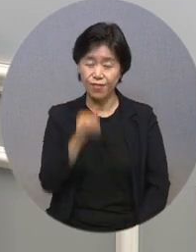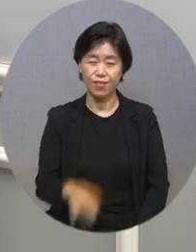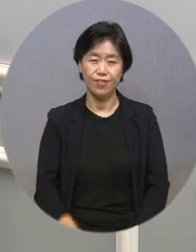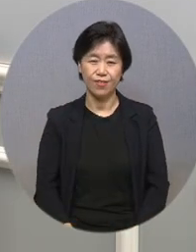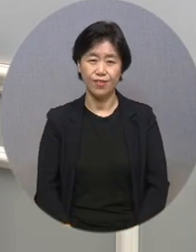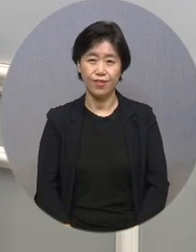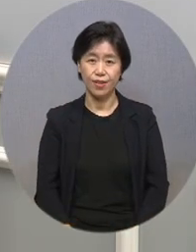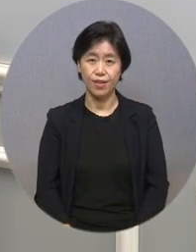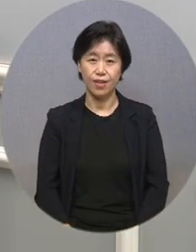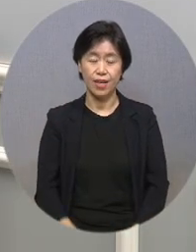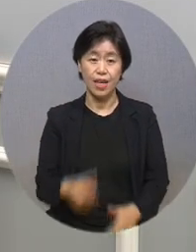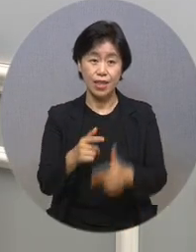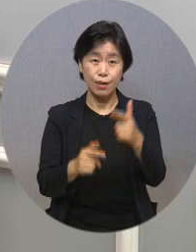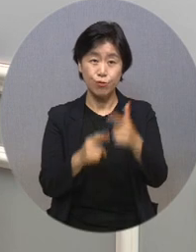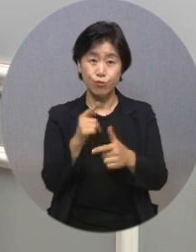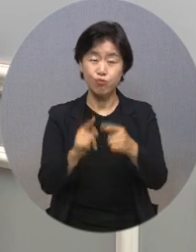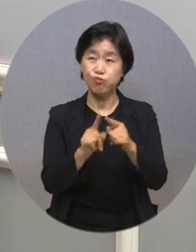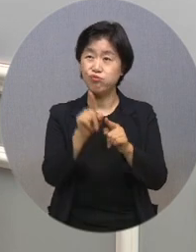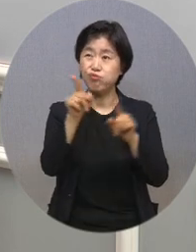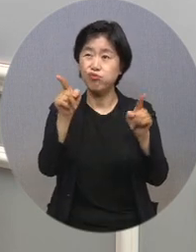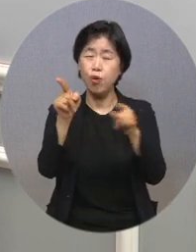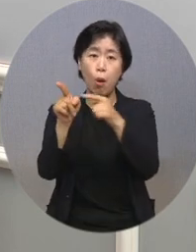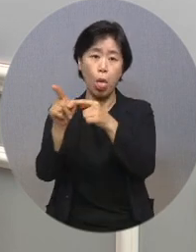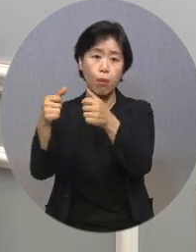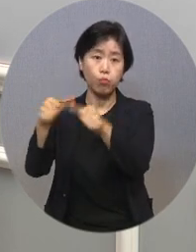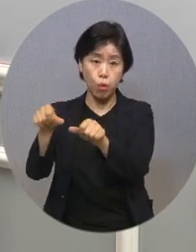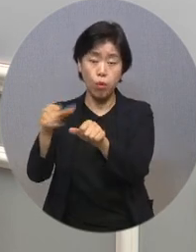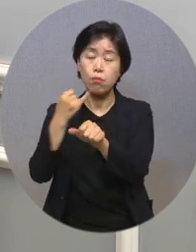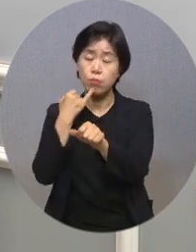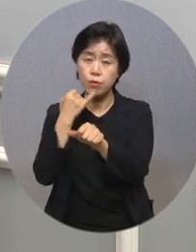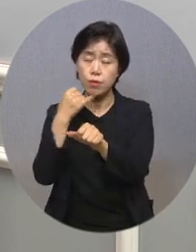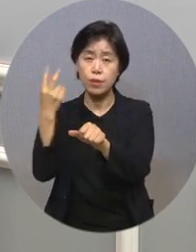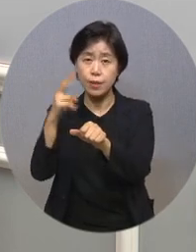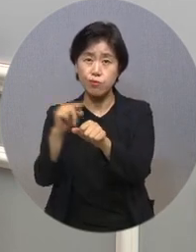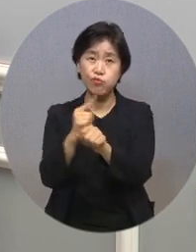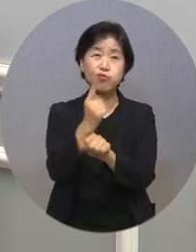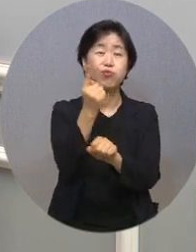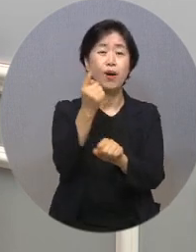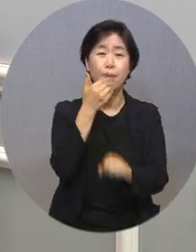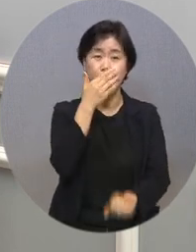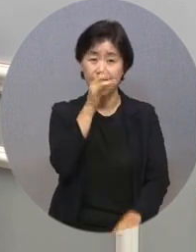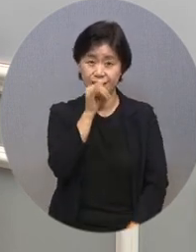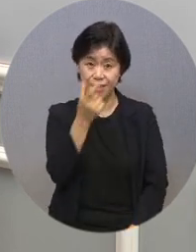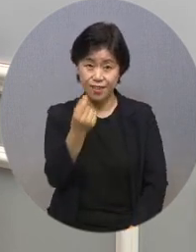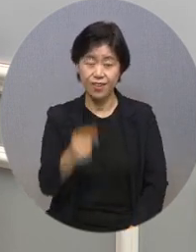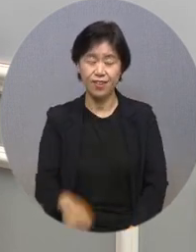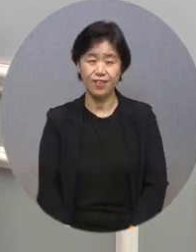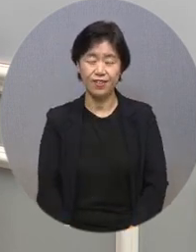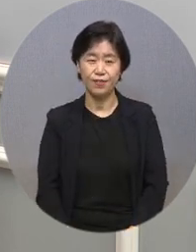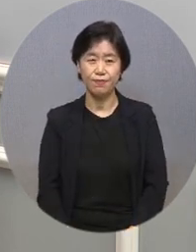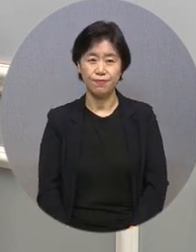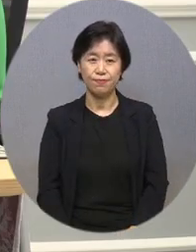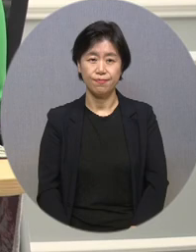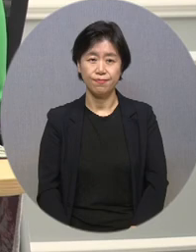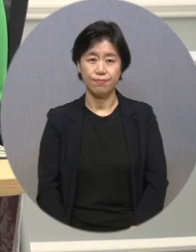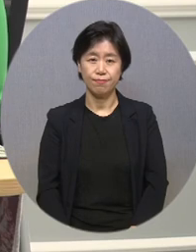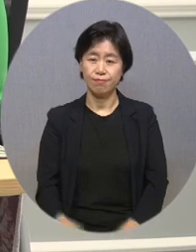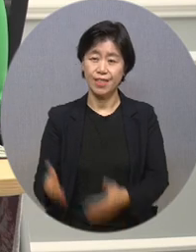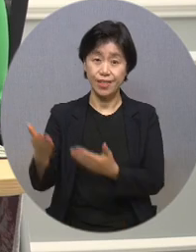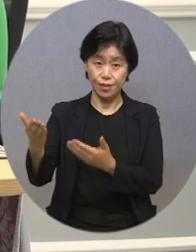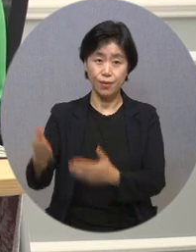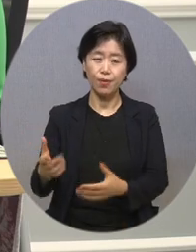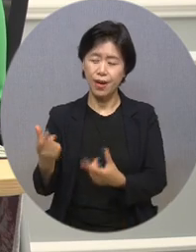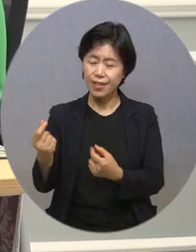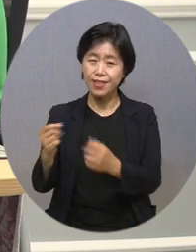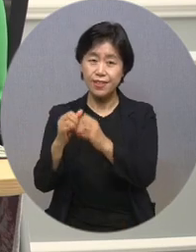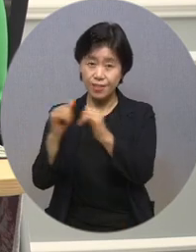부러지면 그게 또 옹이가 돼서 네. 또 굳어지고 그게 네, 또 튼튼한 네. 모습으로 자라서 나무를 지탱하듯이 우리 네. 본부장님 같은